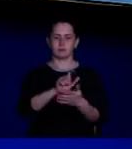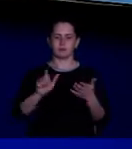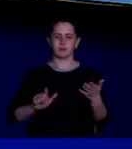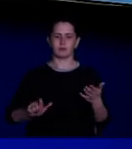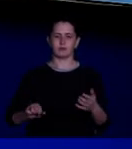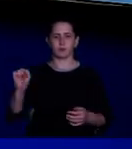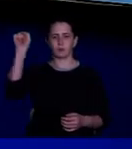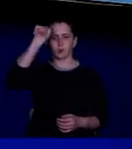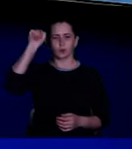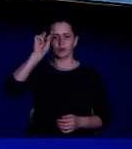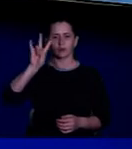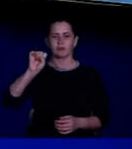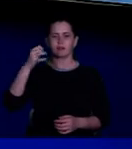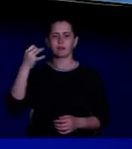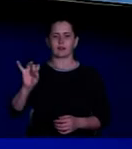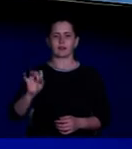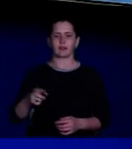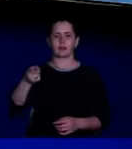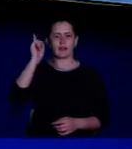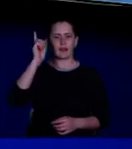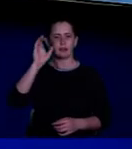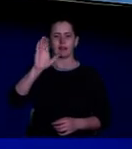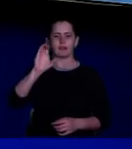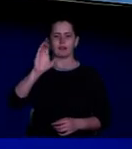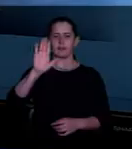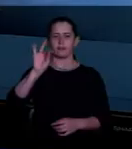Стихотворение «Узбекский най. Старинная свирель».